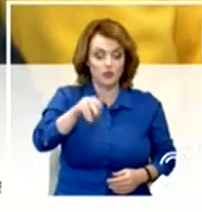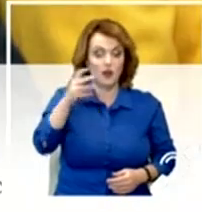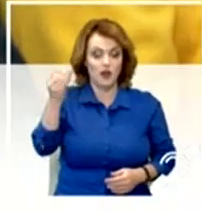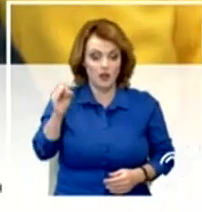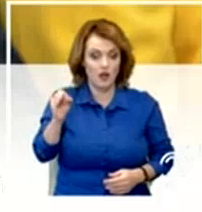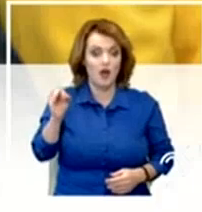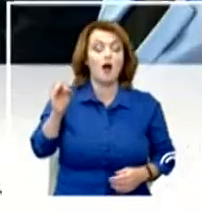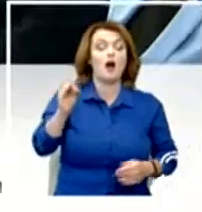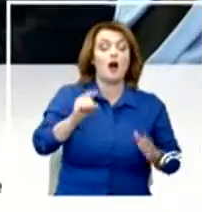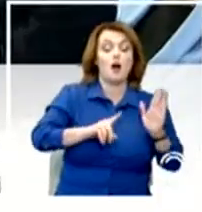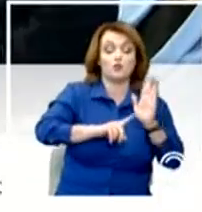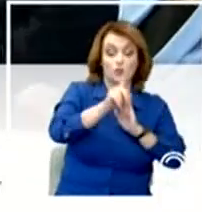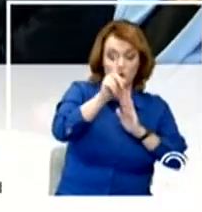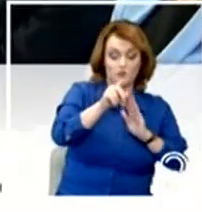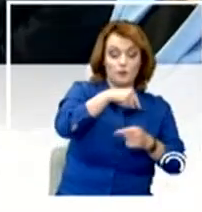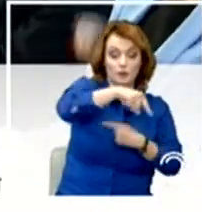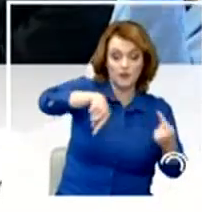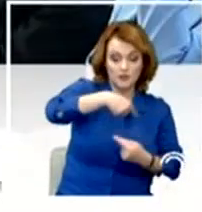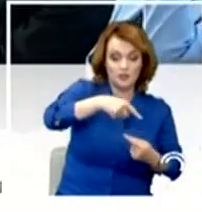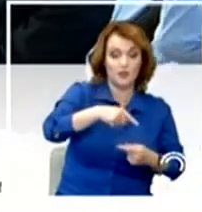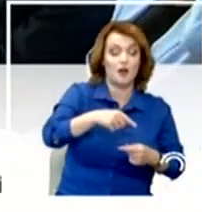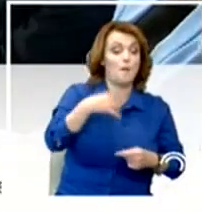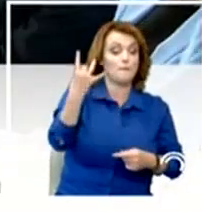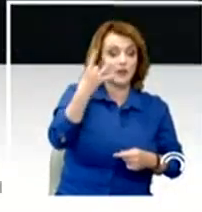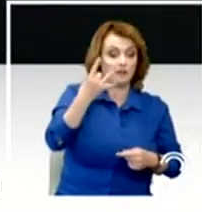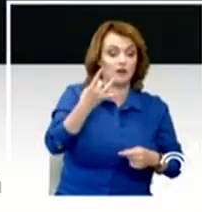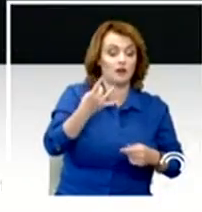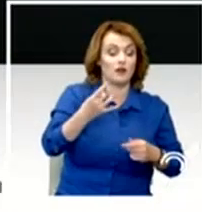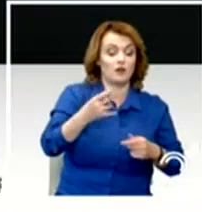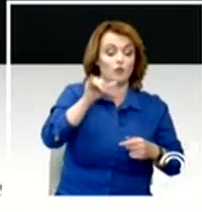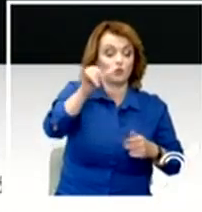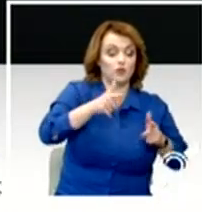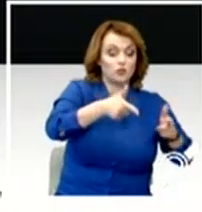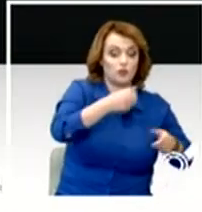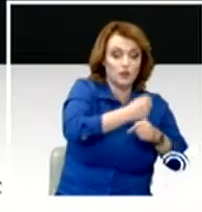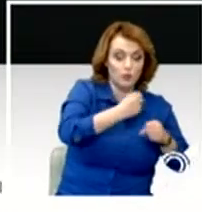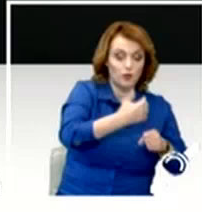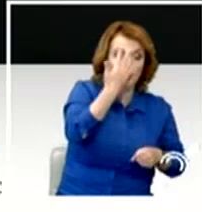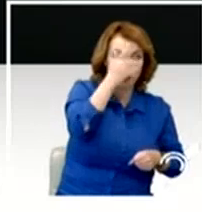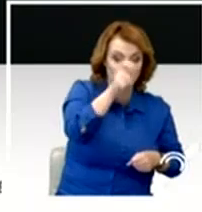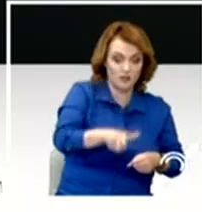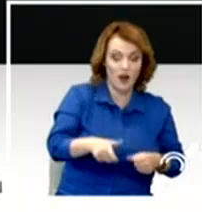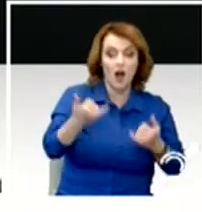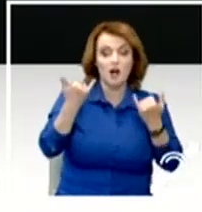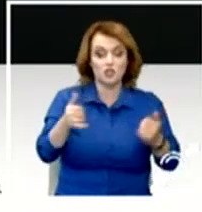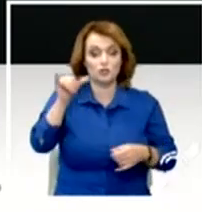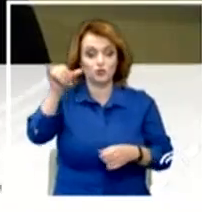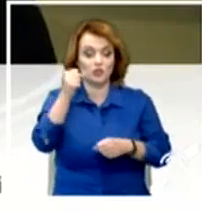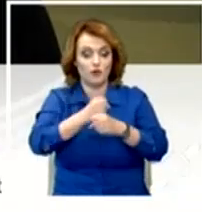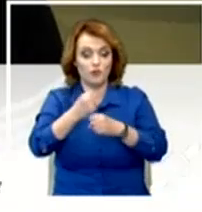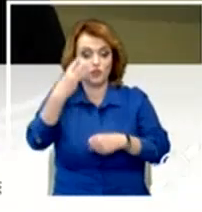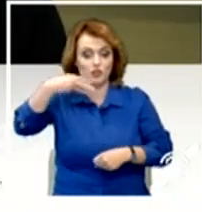pornit afacerea cu 5 angajați, iar acum are 30. Pentru a-și eficientiza întreprinderea, a aplicat și la programul Ecologizarea